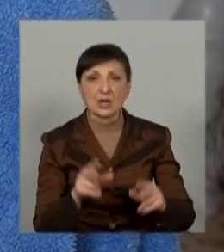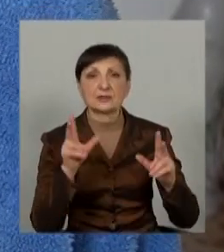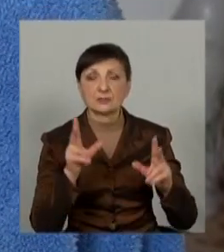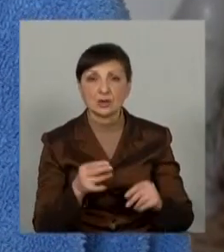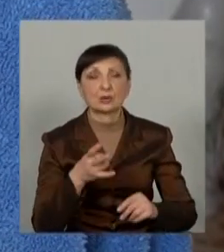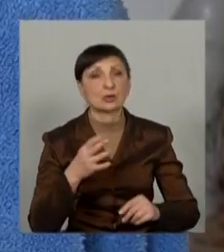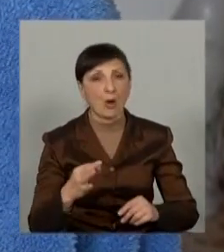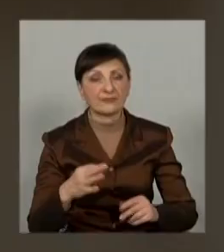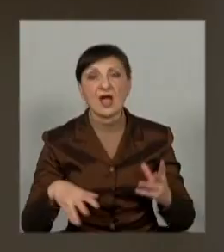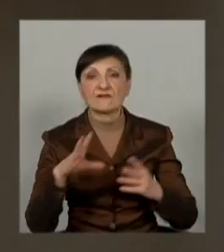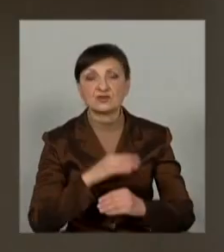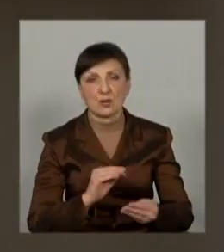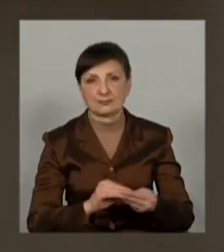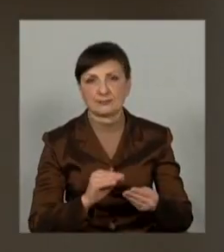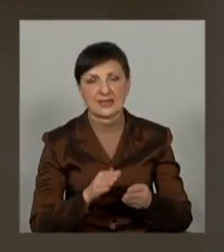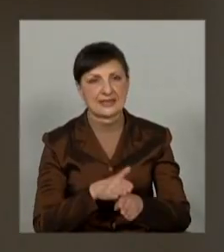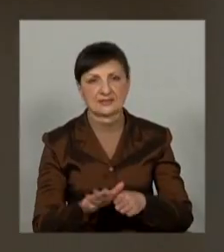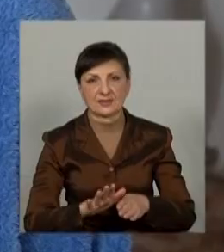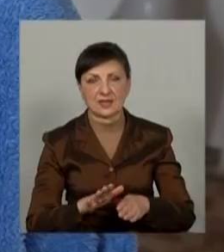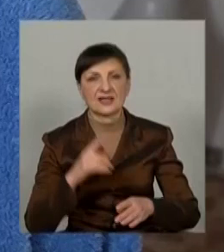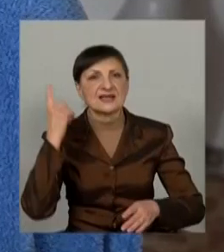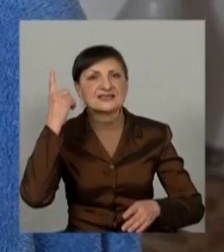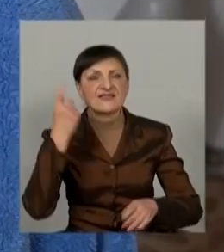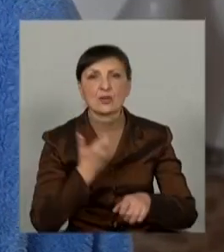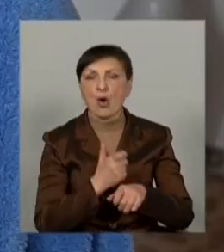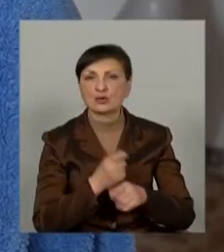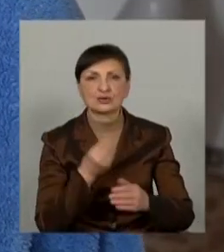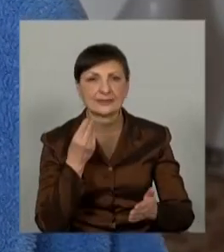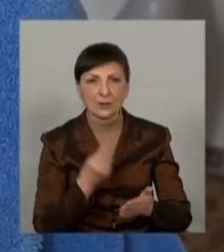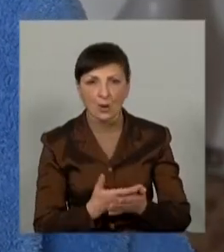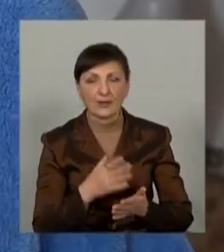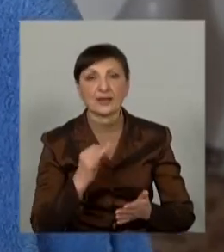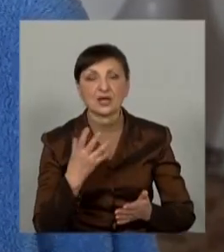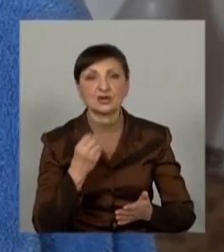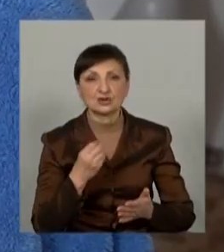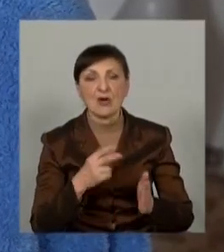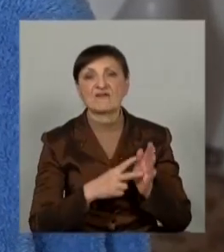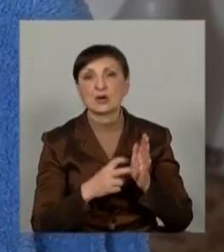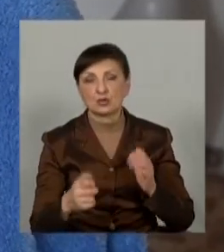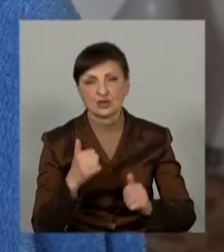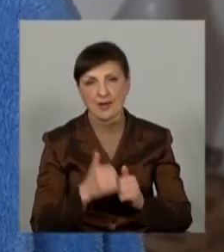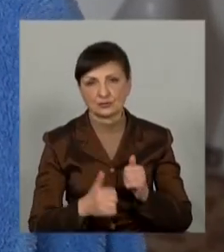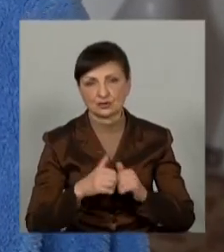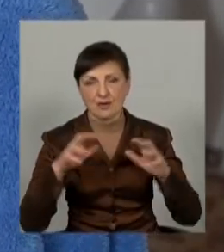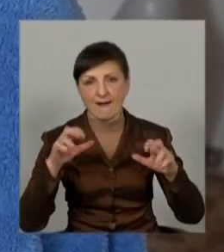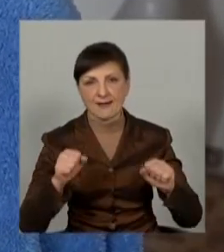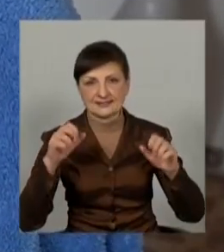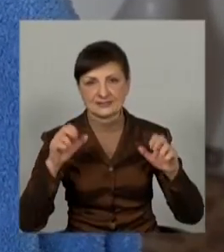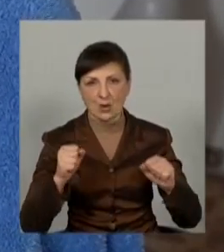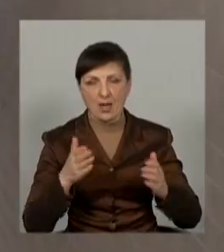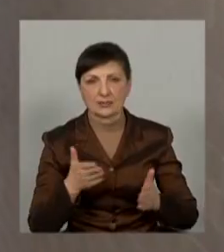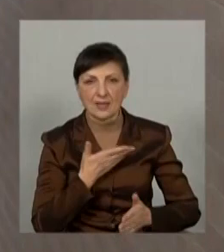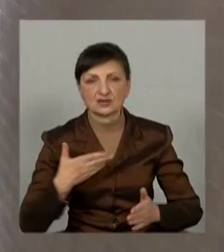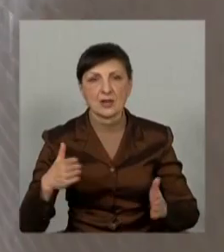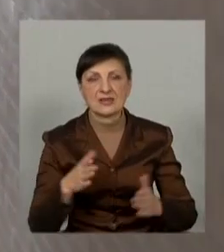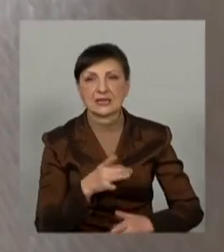но все на одном месте. За свет очень дорого платим, и еще и выключают очень часто у нас свет в нашем микрорайоне.